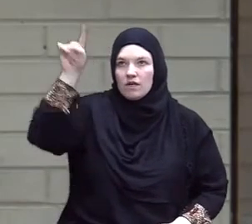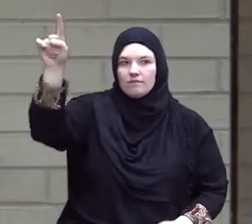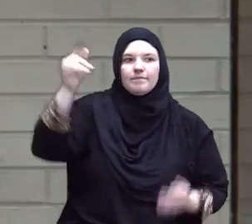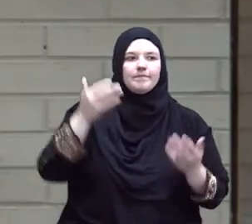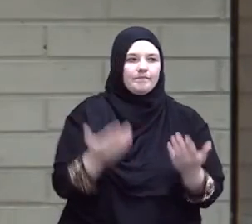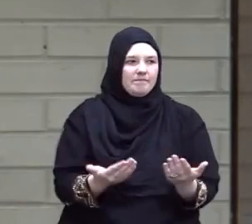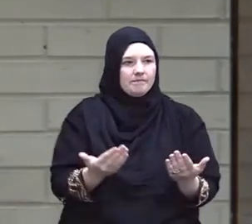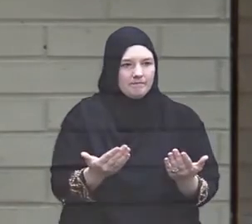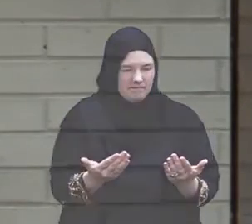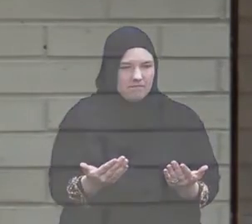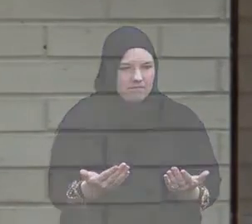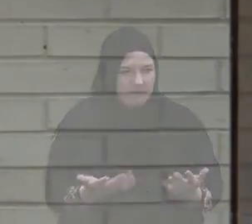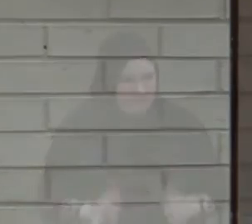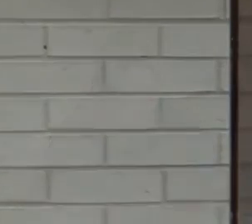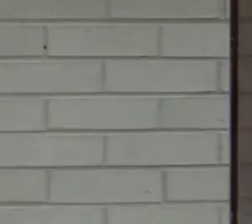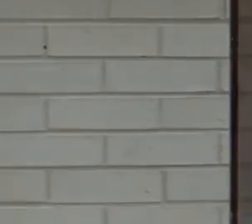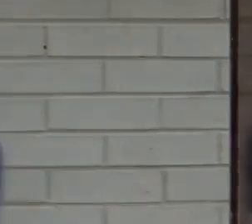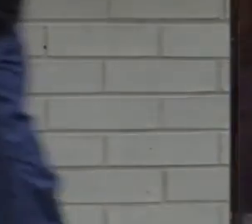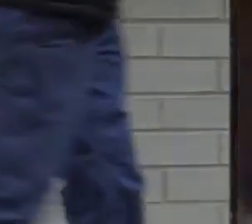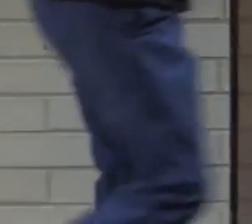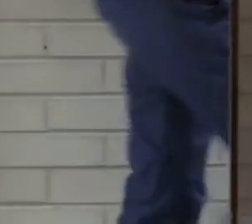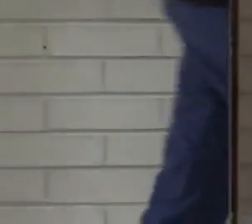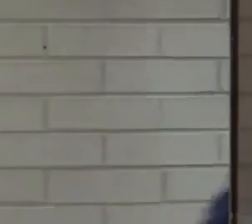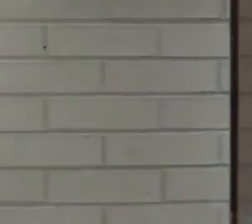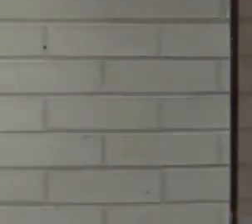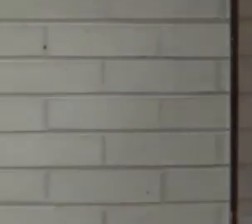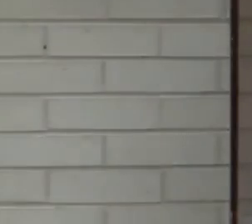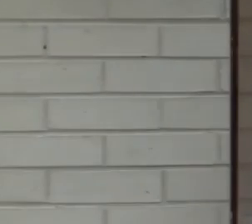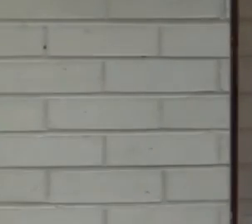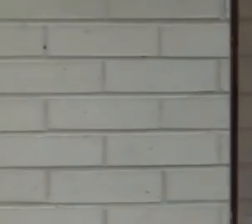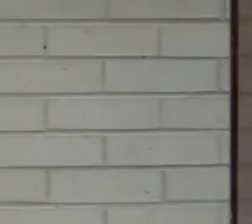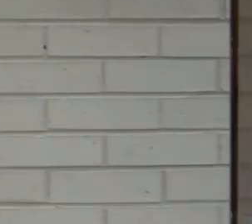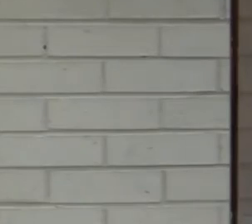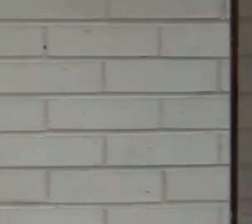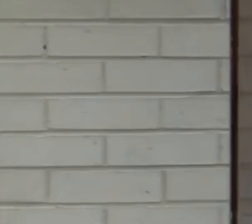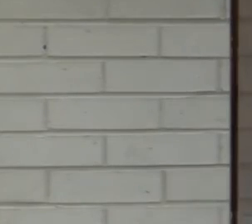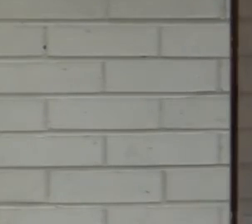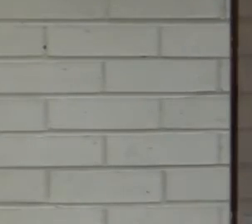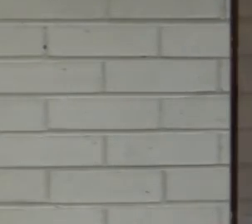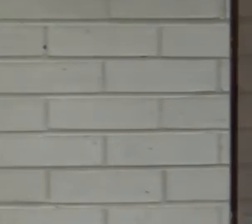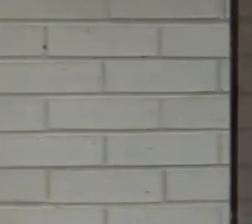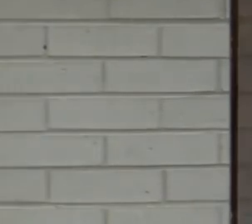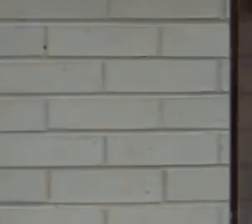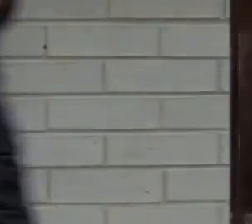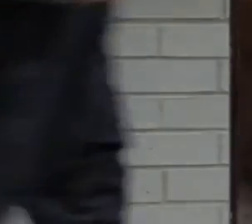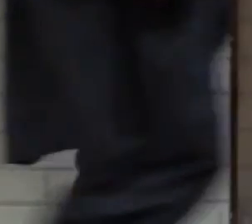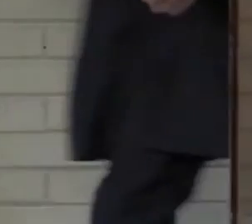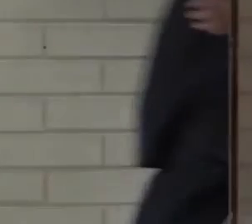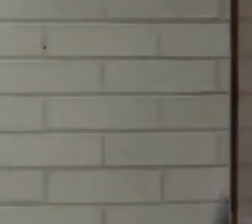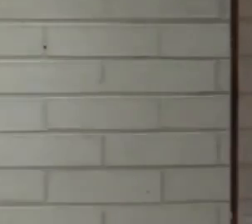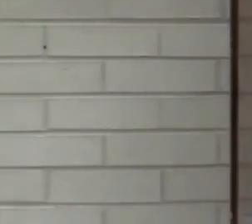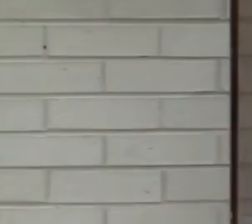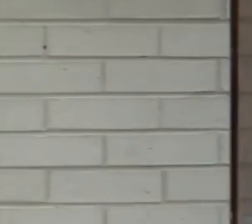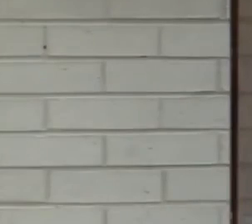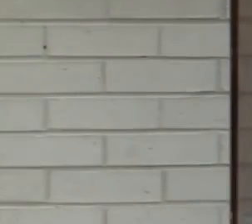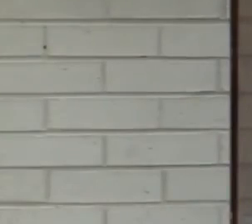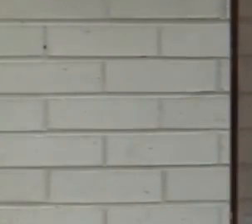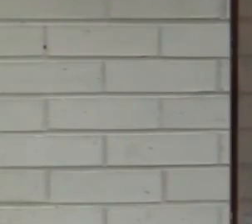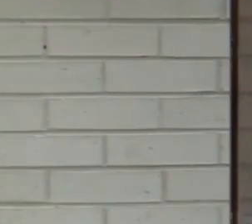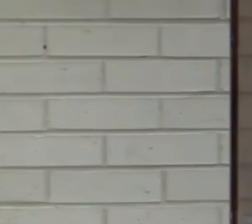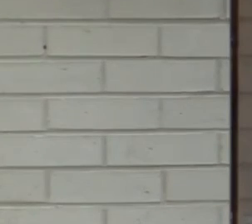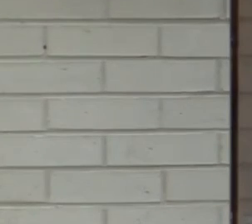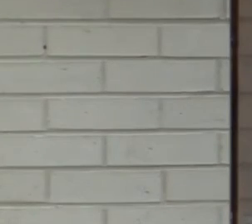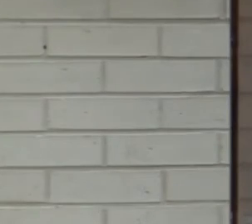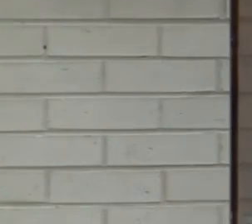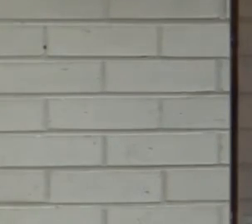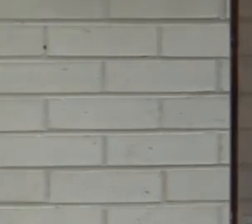Him. Allahumma ahdina fi man hadayt wa afina fi man afayt wa tawallana fi man tawallayt wa qina wasrif